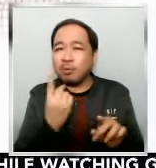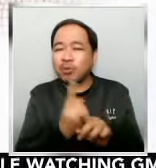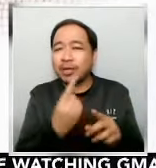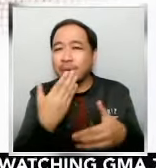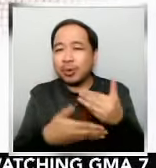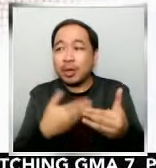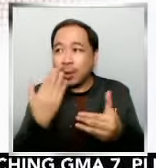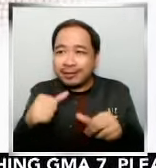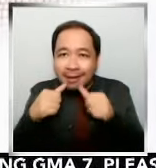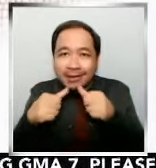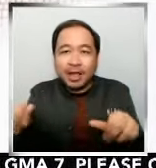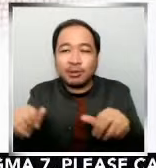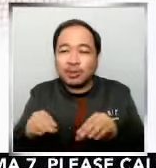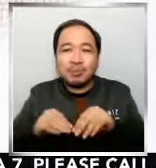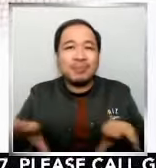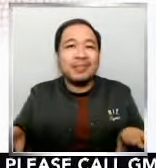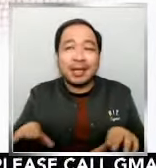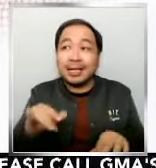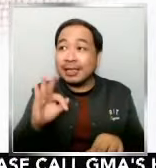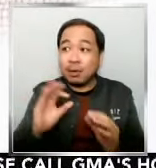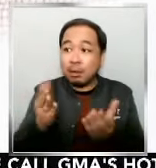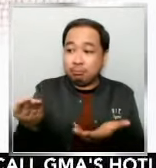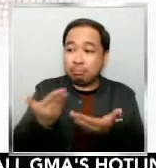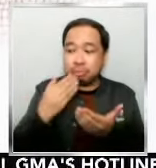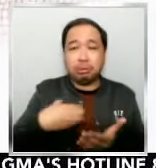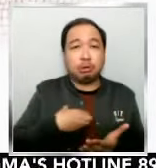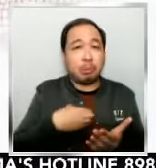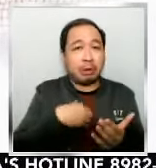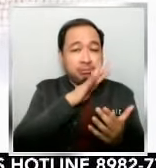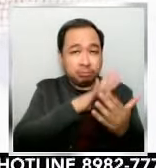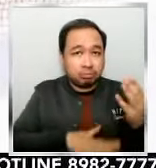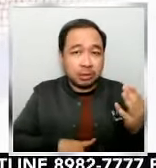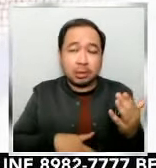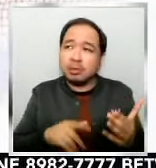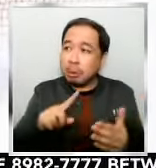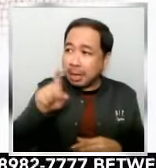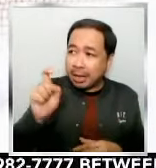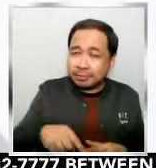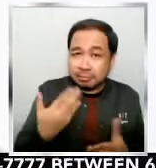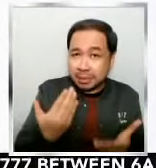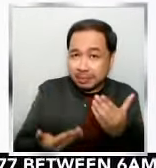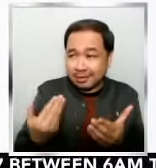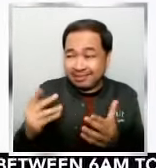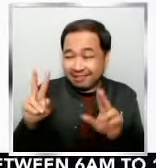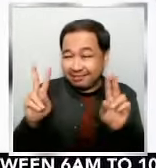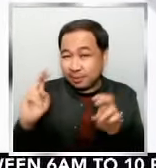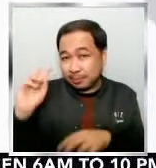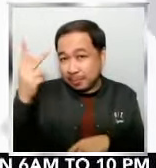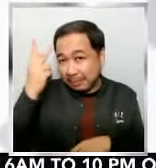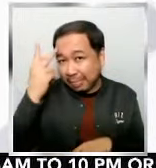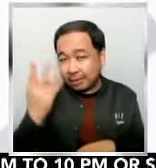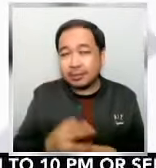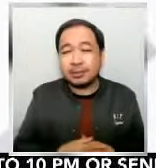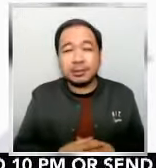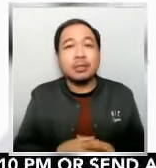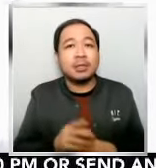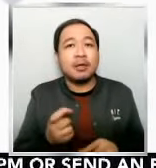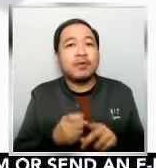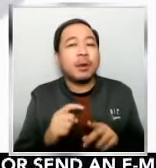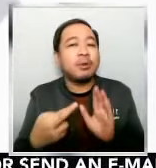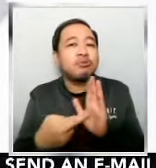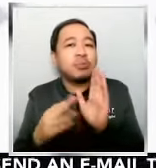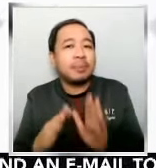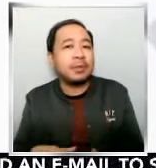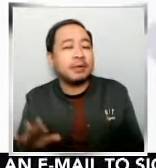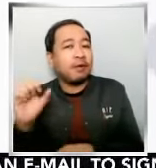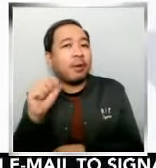binibigyan ng kopya ng reklamo kung meron man. Tanong niya, may kinalaman daw kaya ito sa politika? Ayon naman sa tagapagsalita ng Korte Suprema,